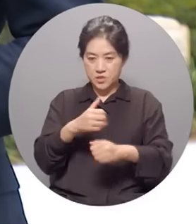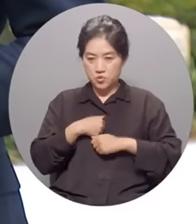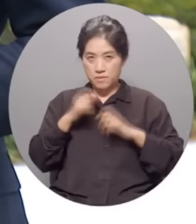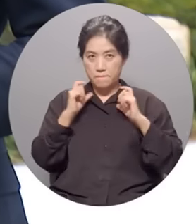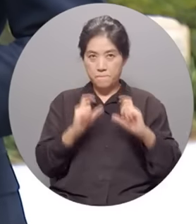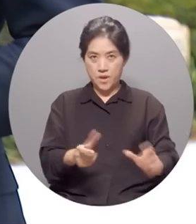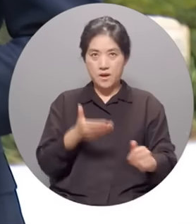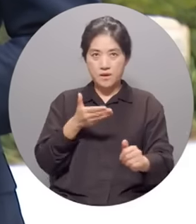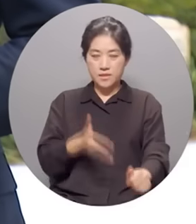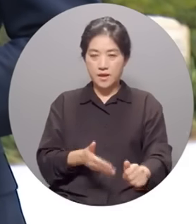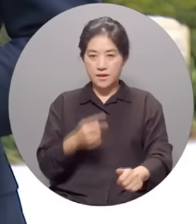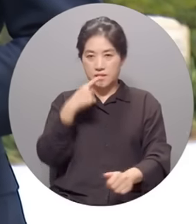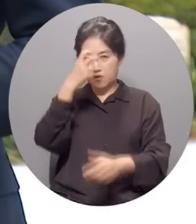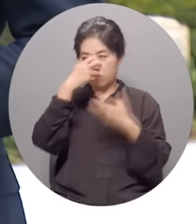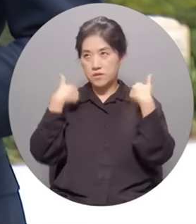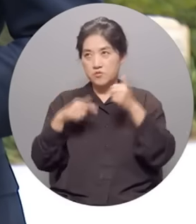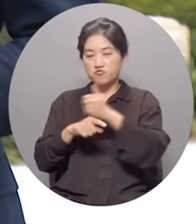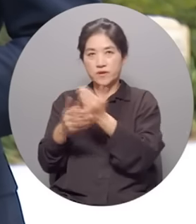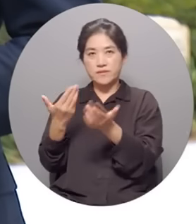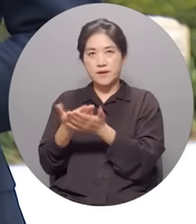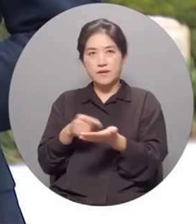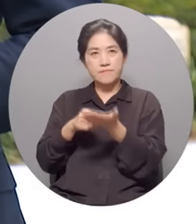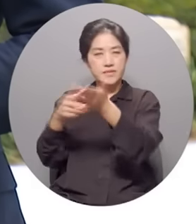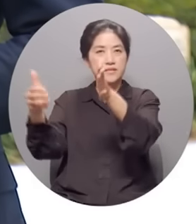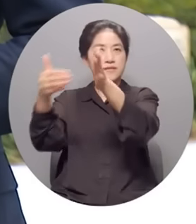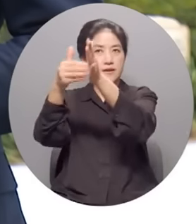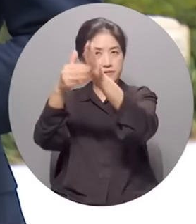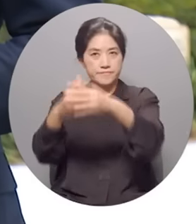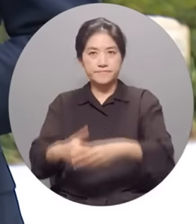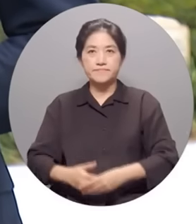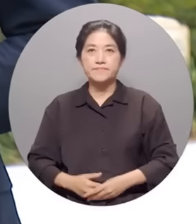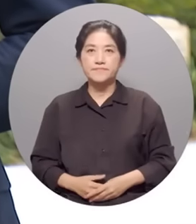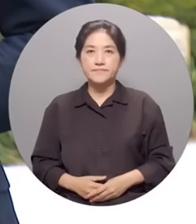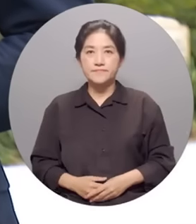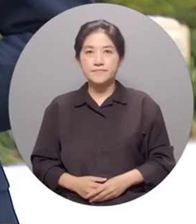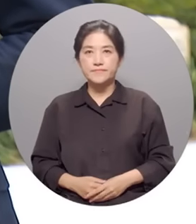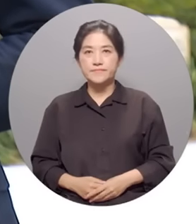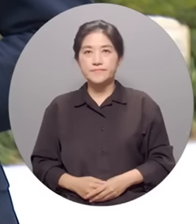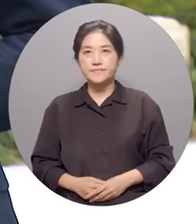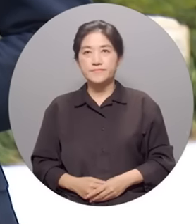한편 대검찰청에도 수사를 요청했습니다. MBC 뉴스 손하늘입니다.